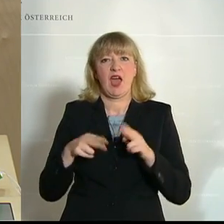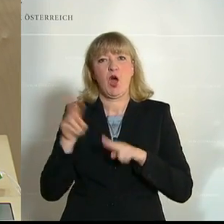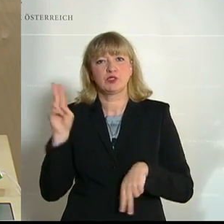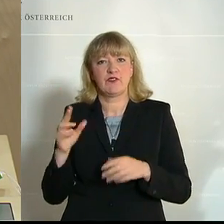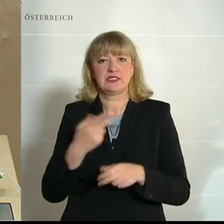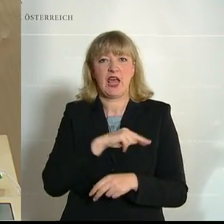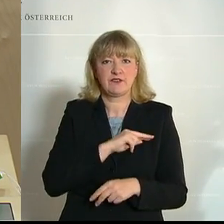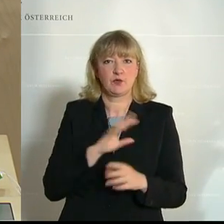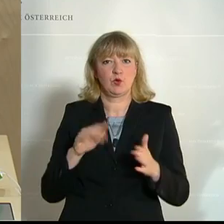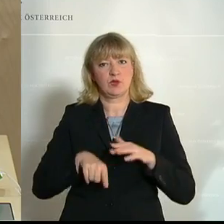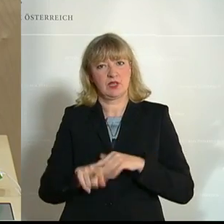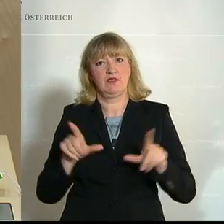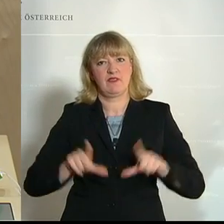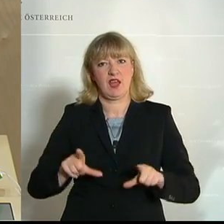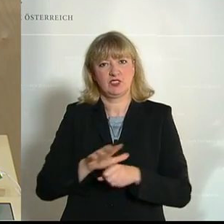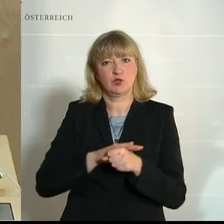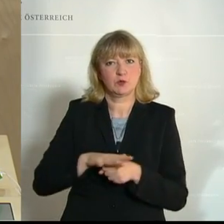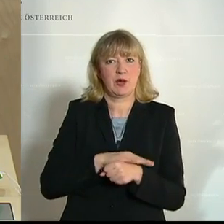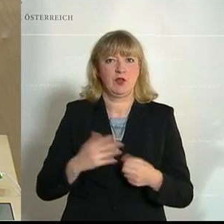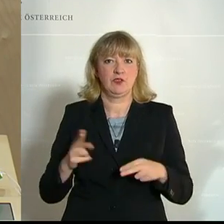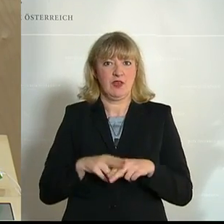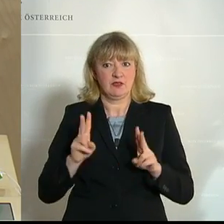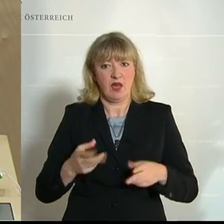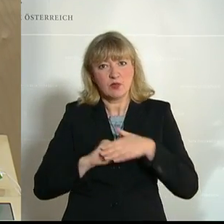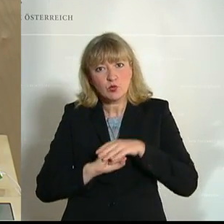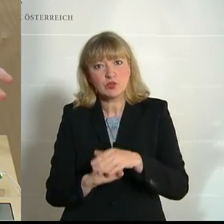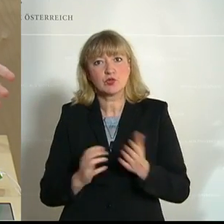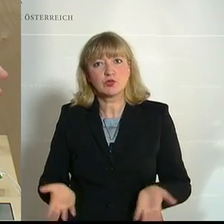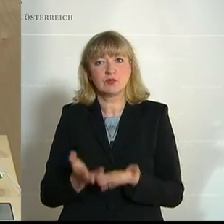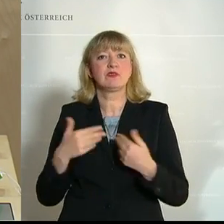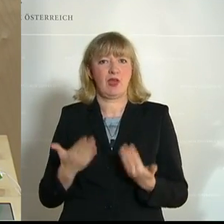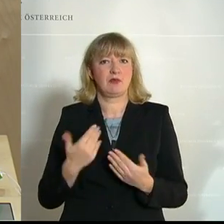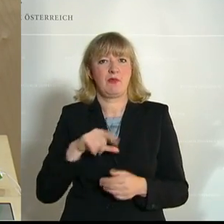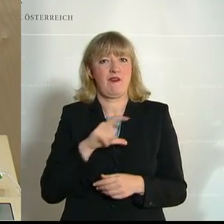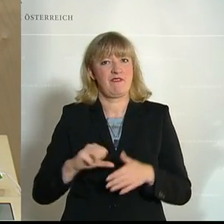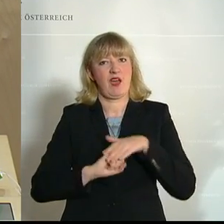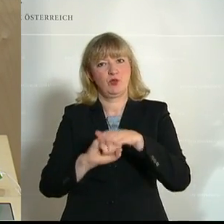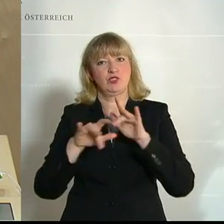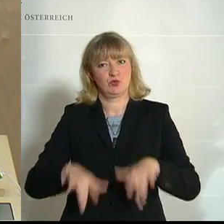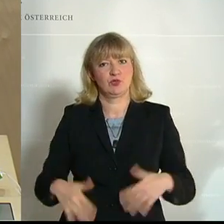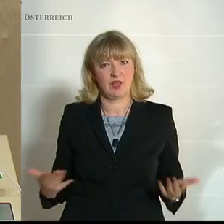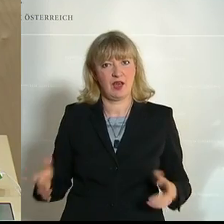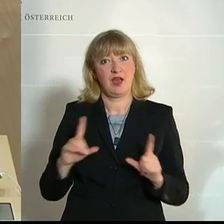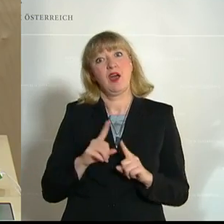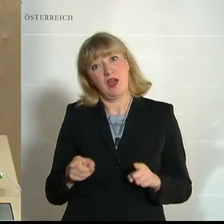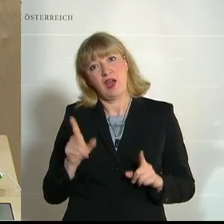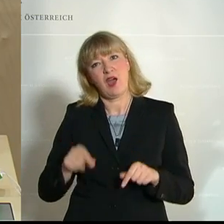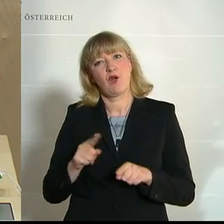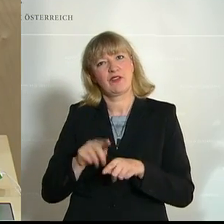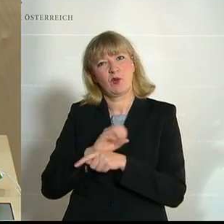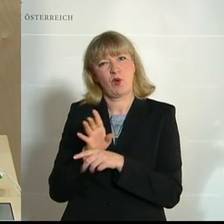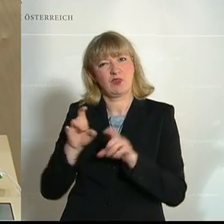Ausfallshaftungen in der Veranstaltungsbranche, wenn wir ihnen unter die Arme greifen, dann können wir mehrfach helfen. Einerseits bei den